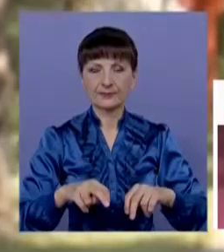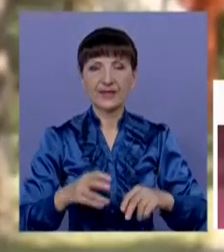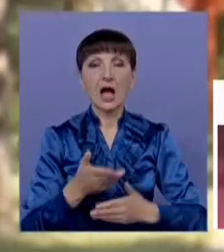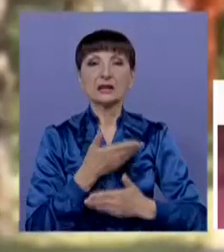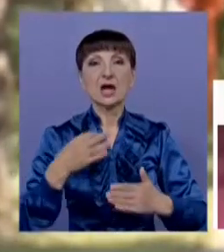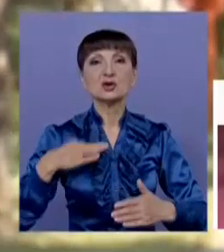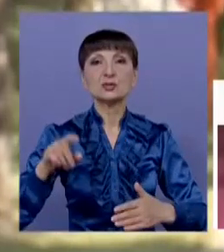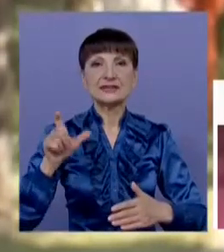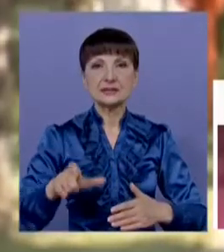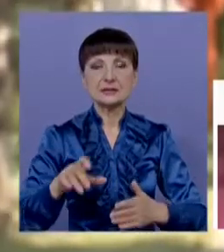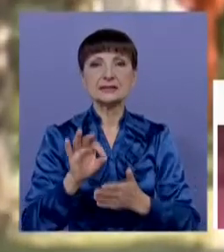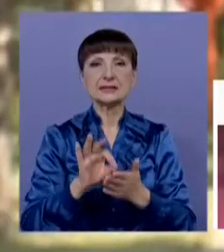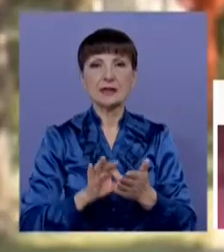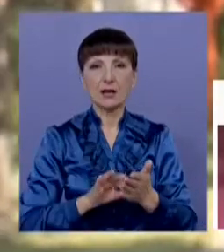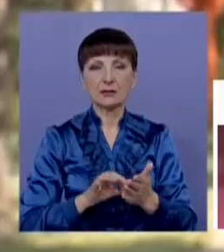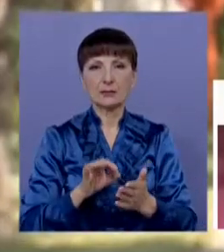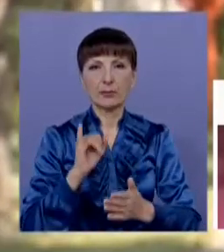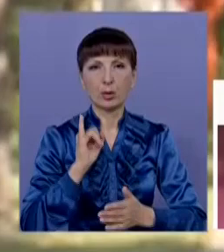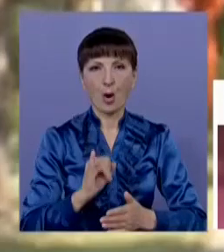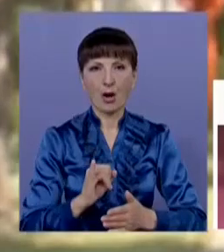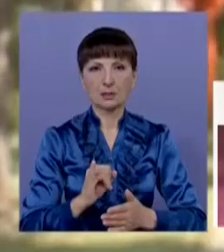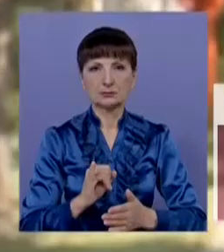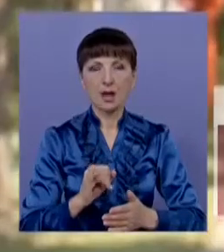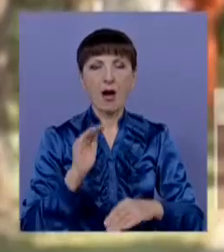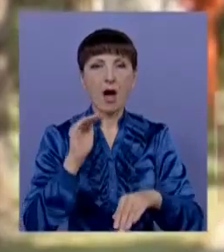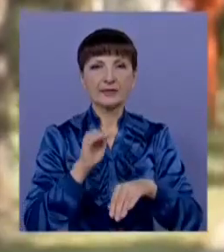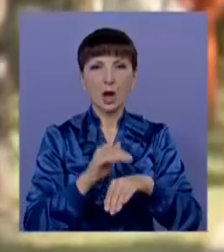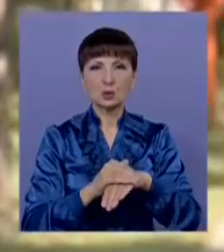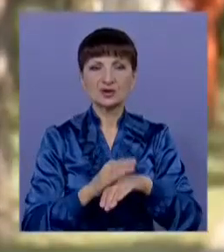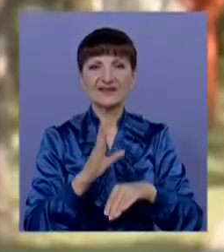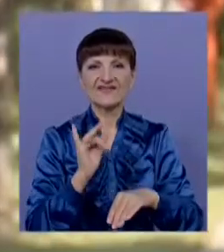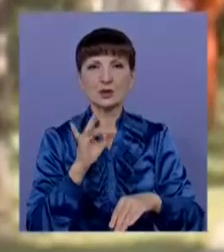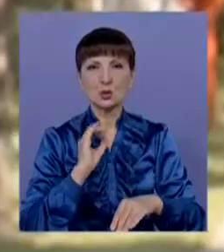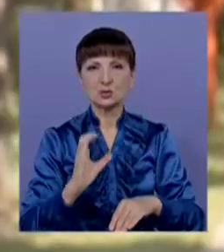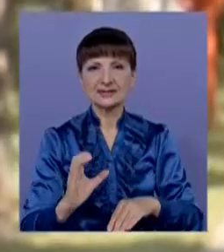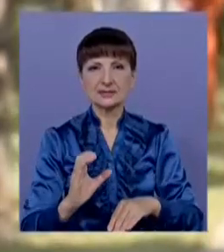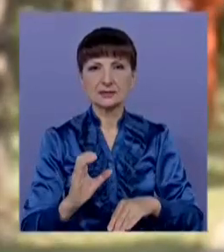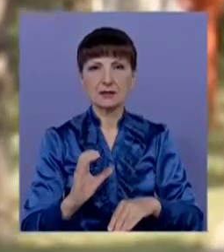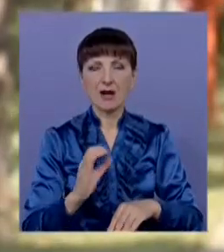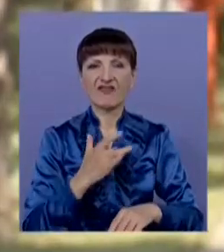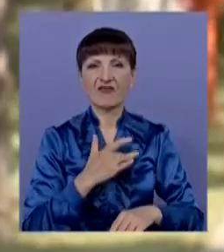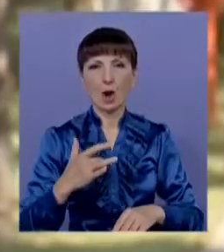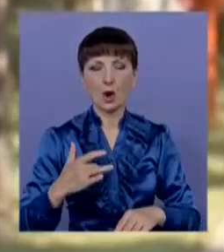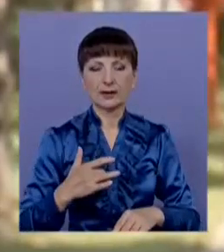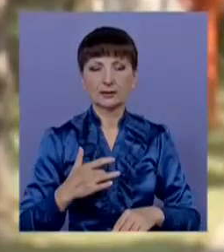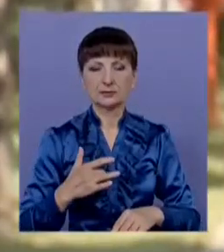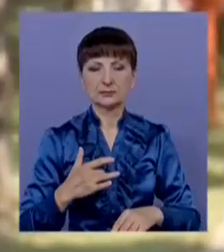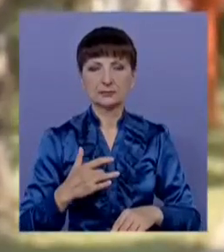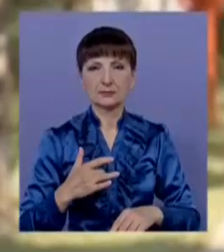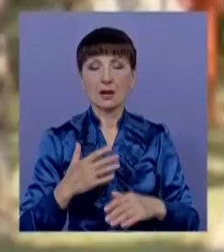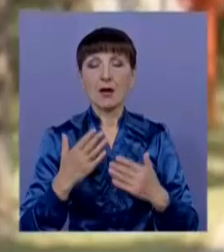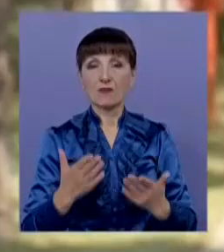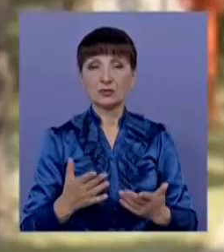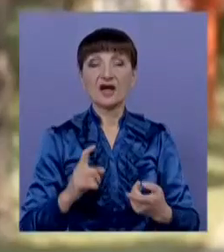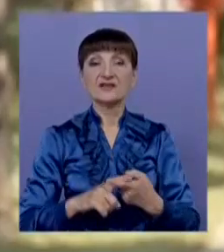Нашему сыну стало резко плохо. То есть обнаружили вирус в легких. Вот. В